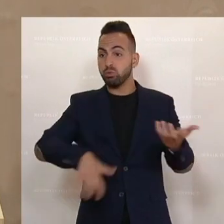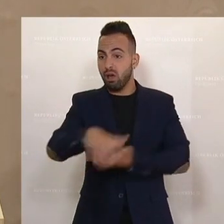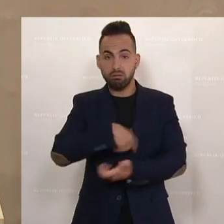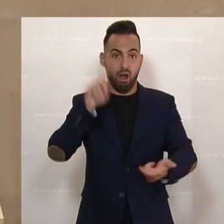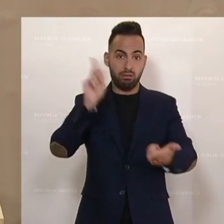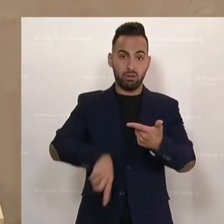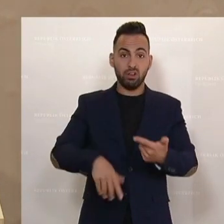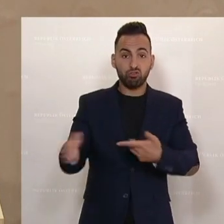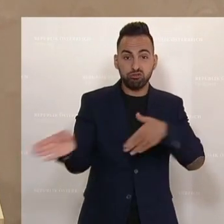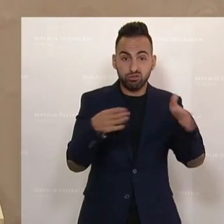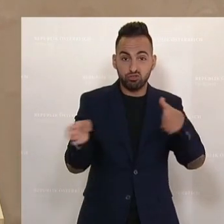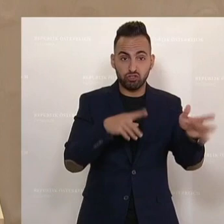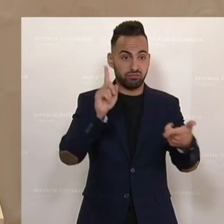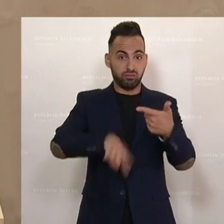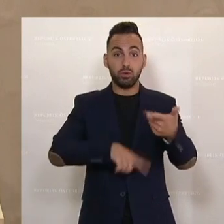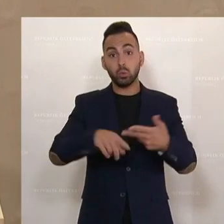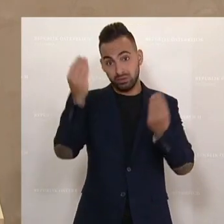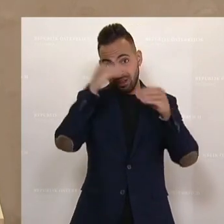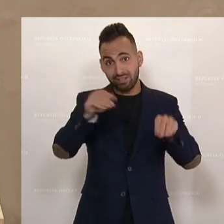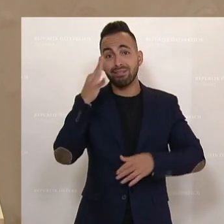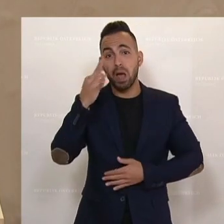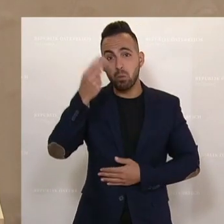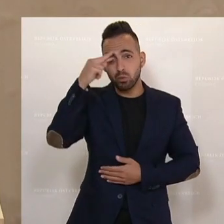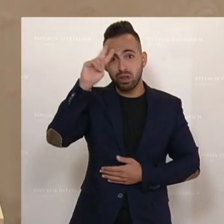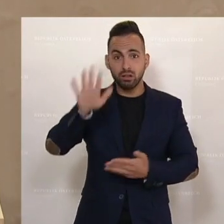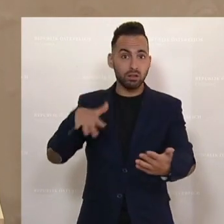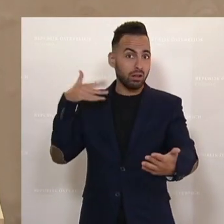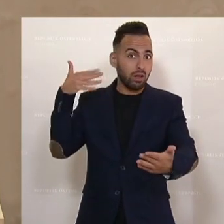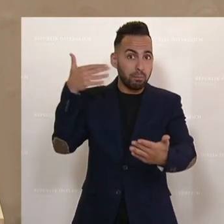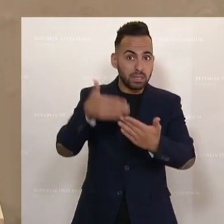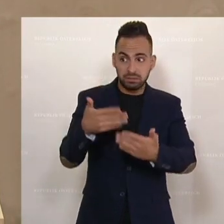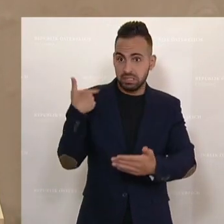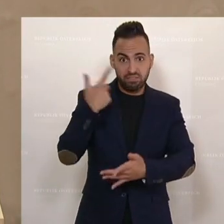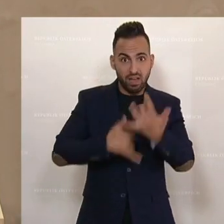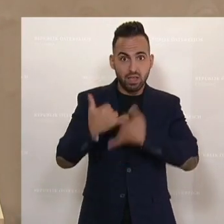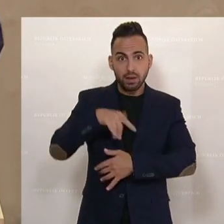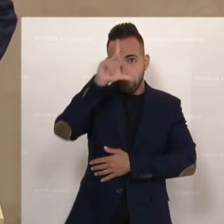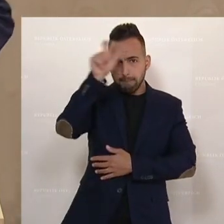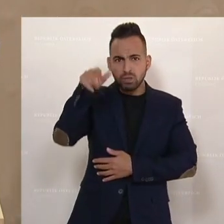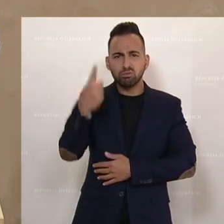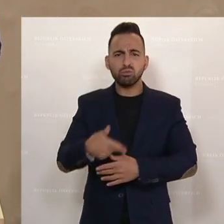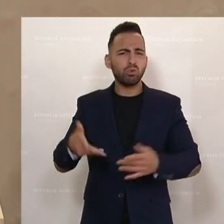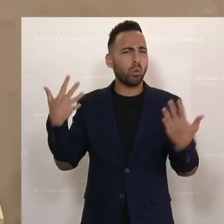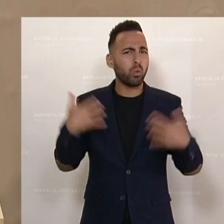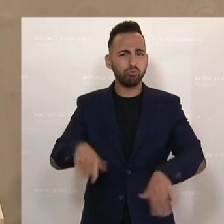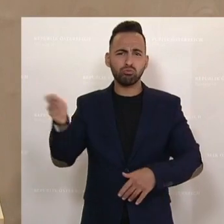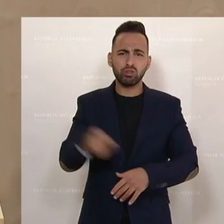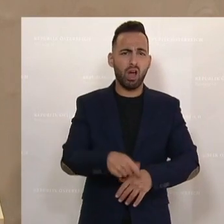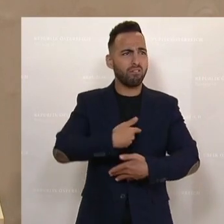all dem Versagen und, sehr geehrte Damen und Herren, nach all dem, was Sie den Menschen in den letzten 2 Jahren angetan